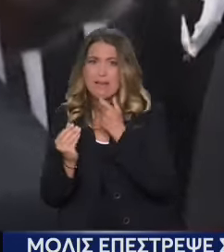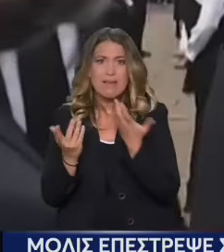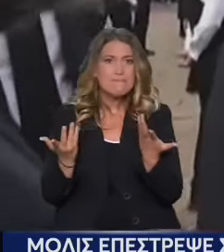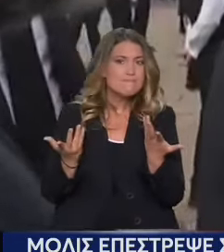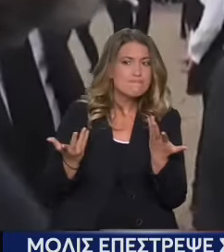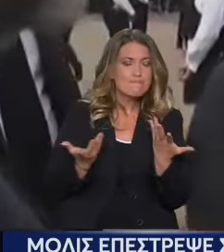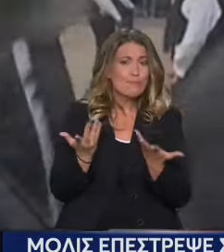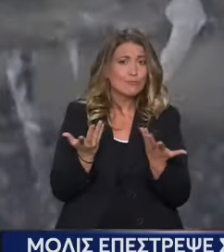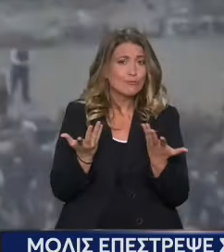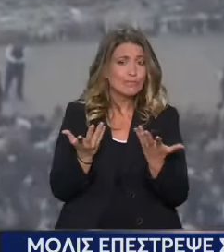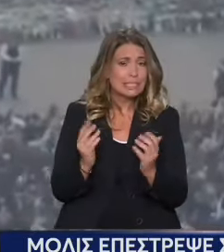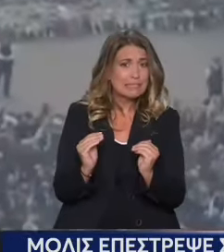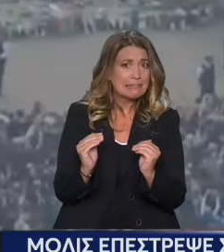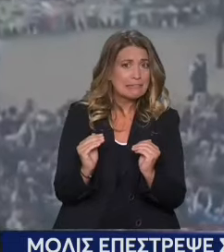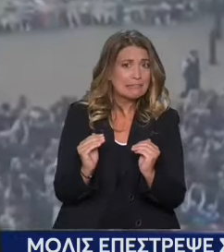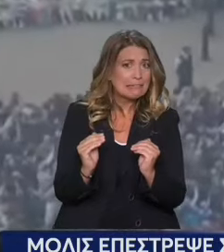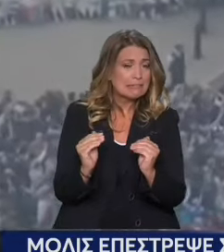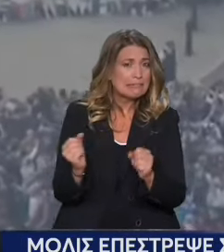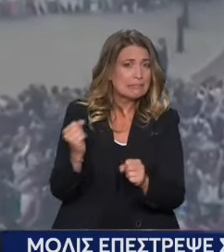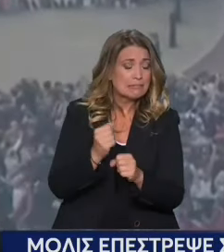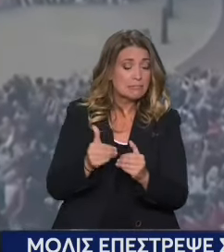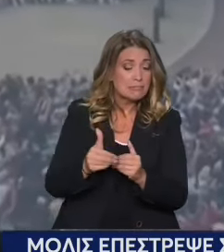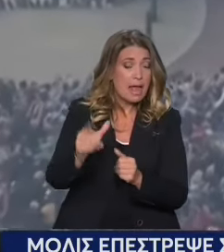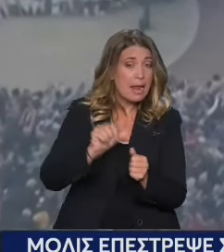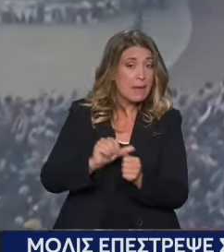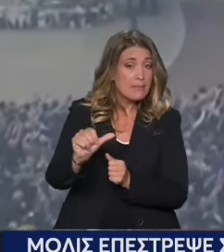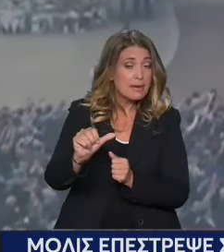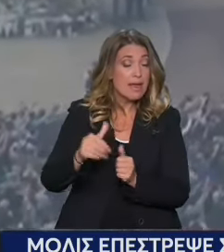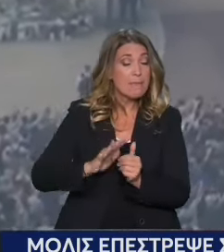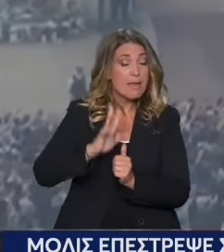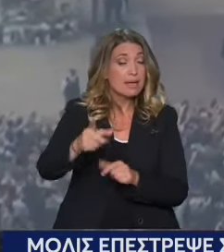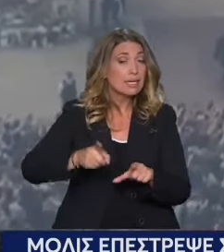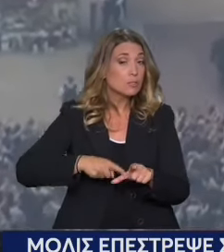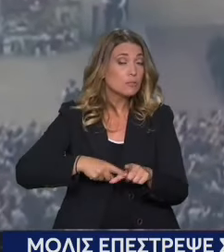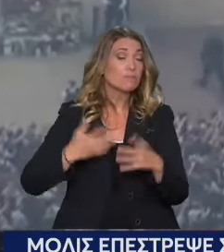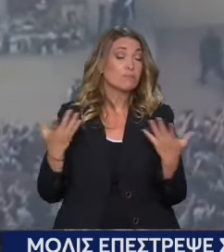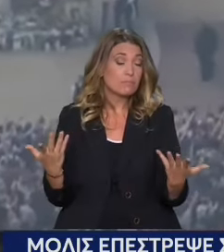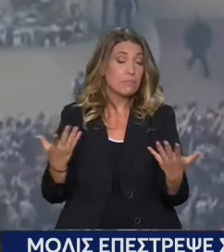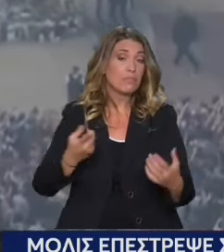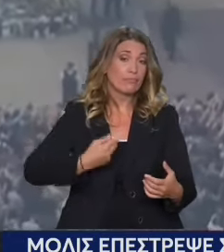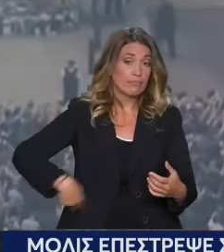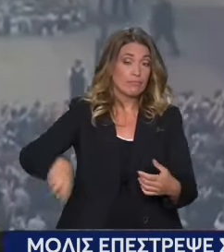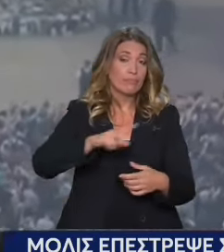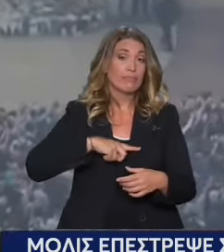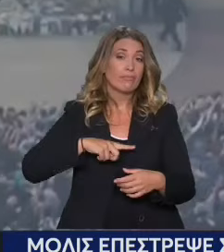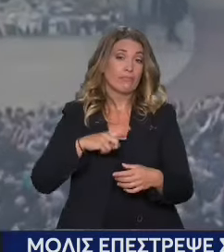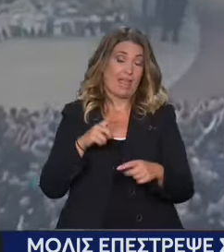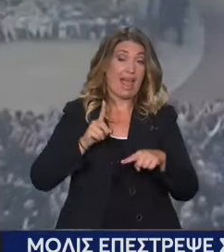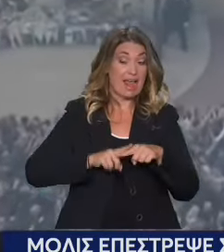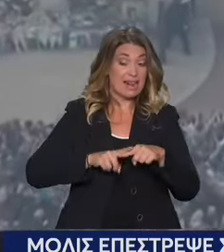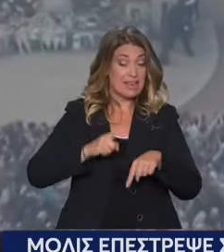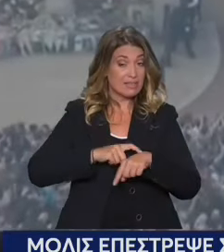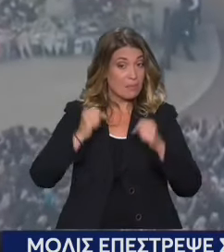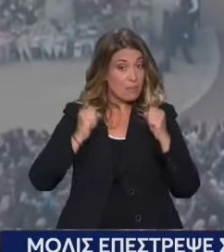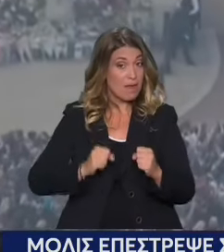πώς θα κινηθεί η κατάσταση μέσα στον επόμενο μήνα και τουλάχιστον μέχρι τα Χριστούγεννα. Όλοι οι Έλληνες και γενικότερα οι άνθρωποι που μένουν με Λονδίνο,